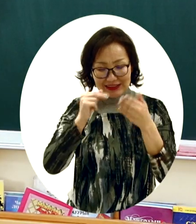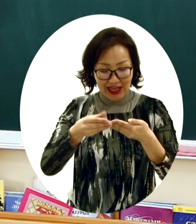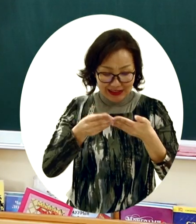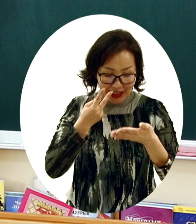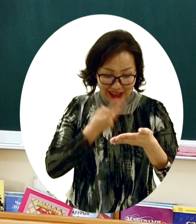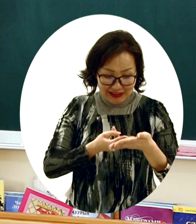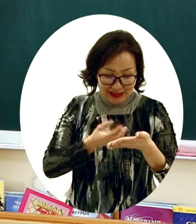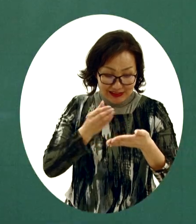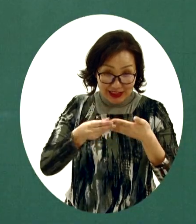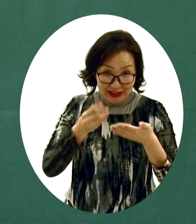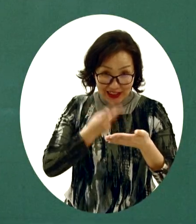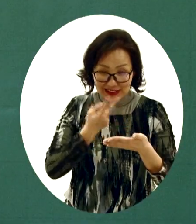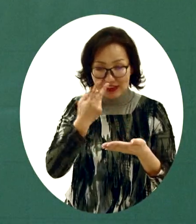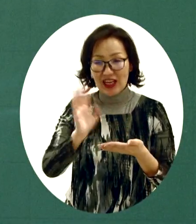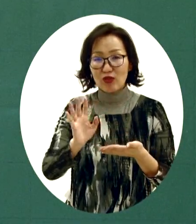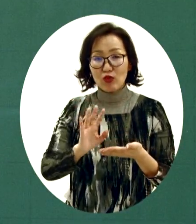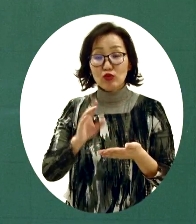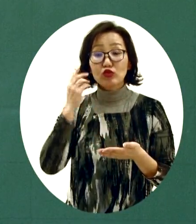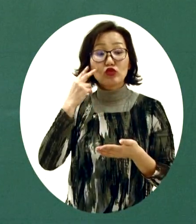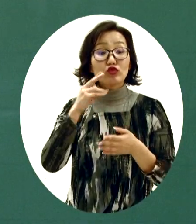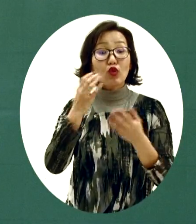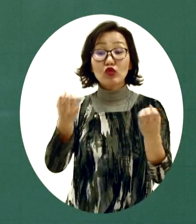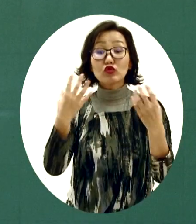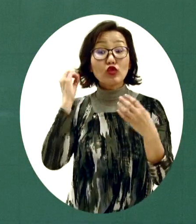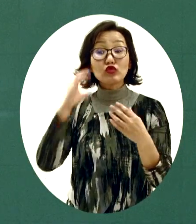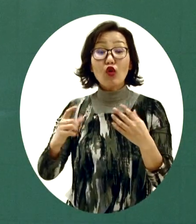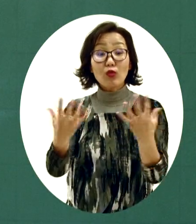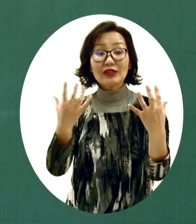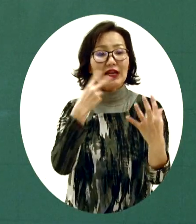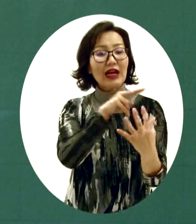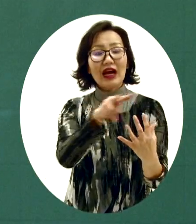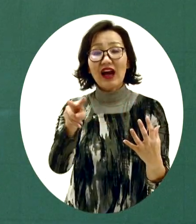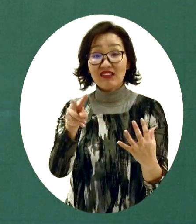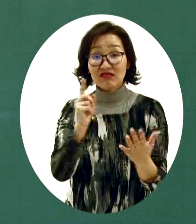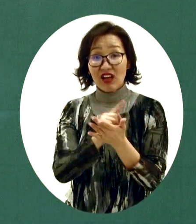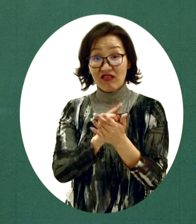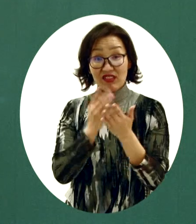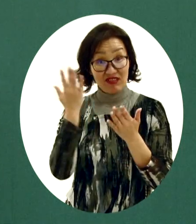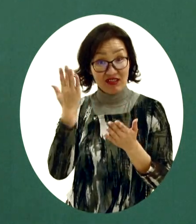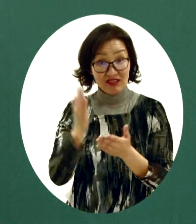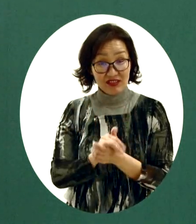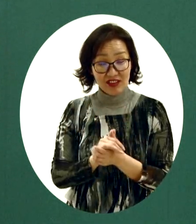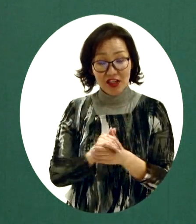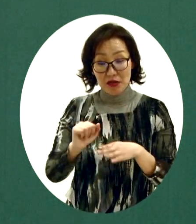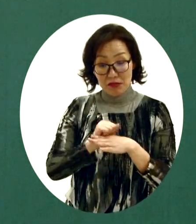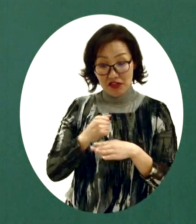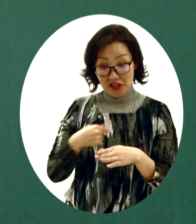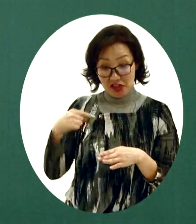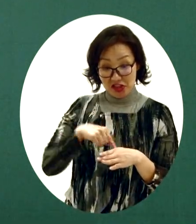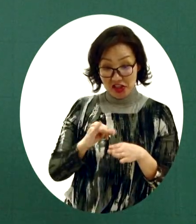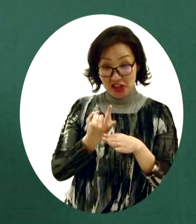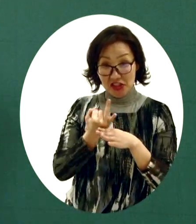харж ярихгүй сонсогч руу харж ярина. Нэгдүгээрт нь. За, хоёрдугаарт нь бэлдэж